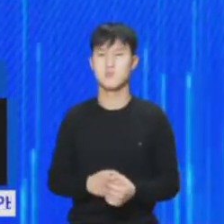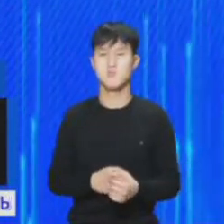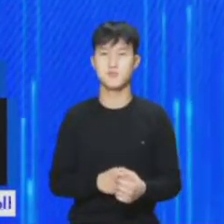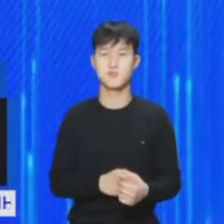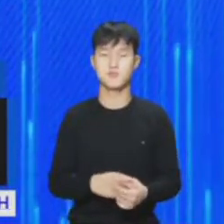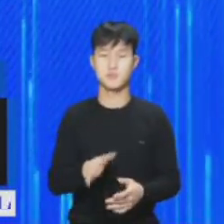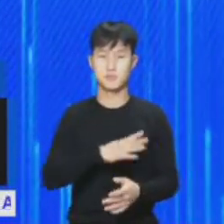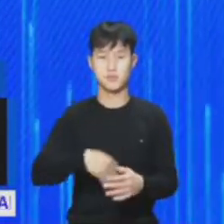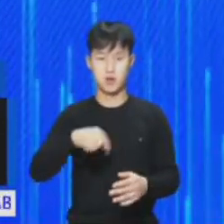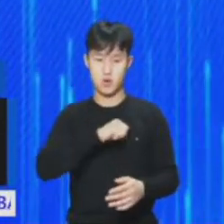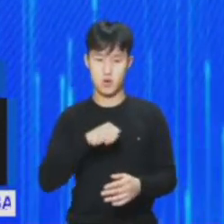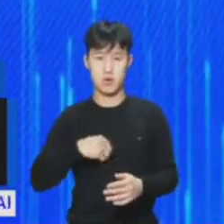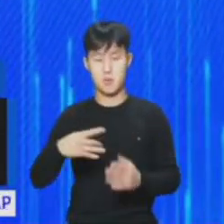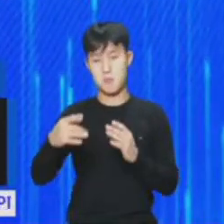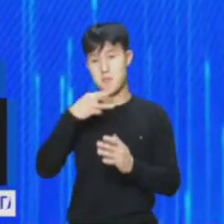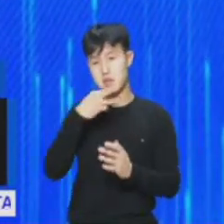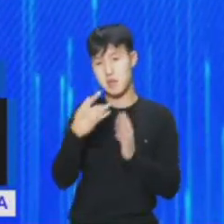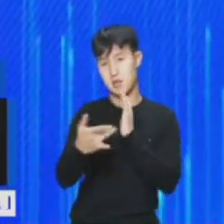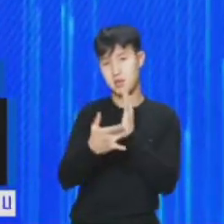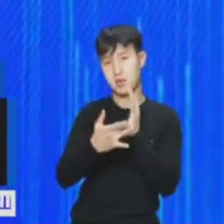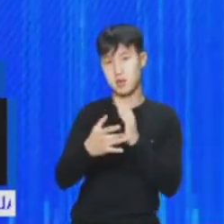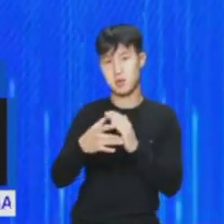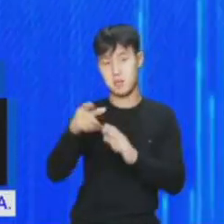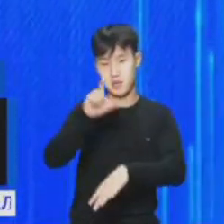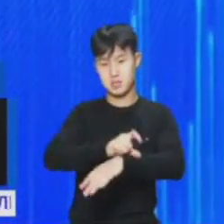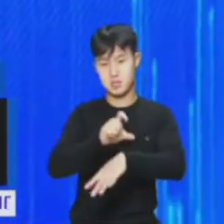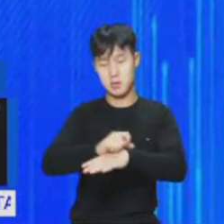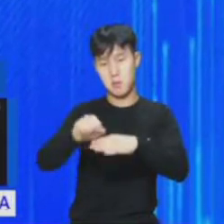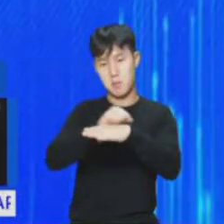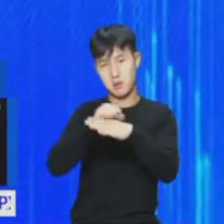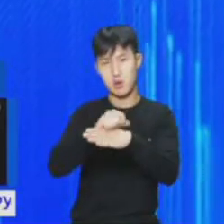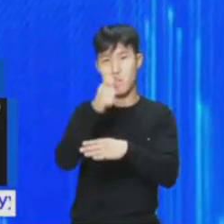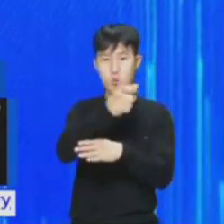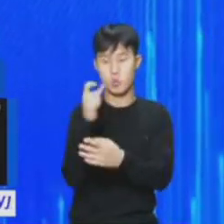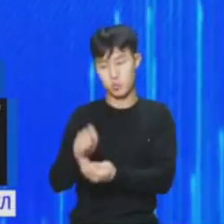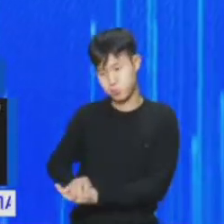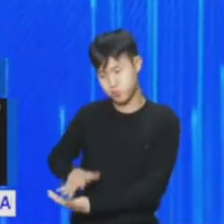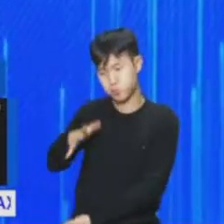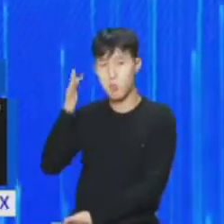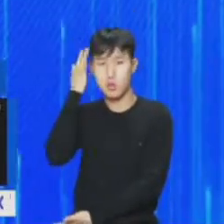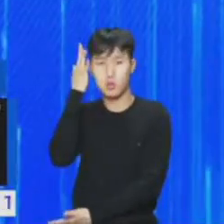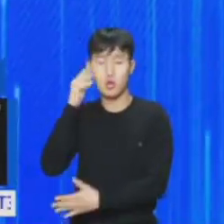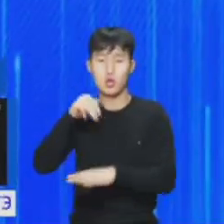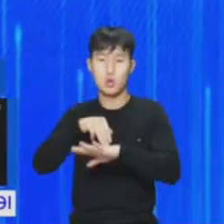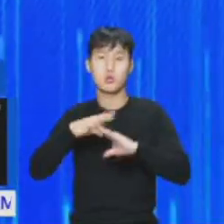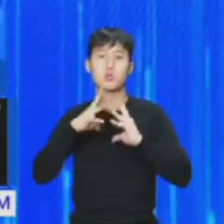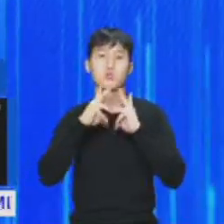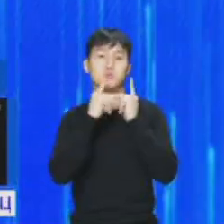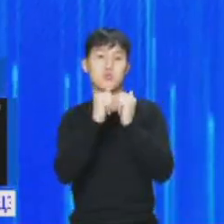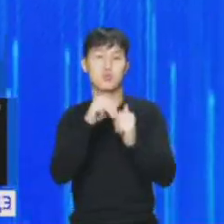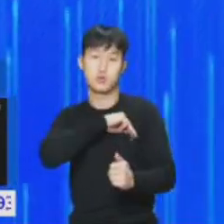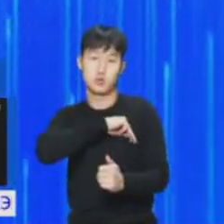бид өөрөө мэдээлэл технологийн салбарын мэрэгжтэнүүдийгэ бэлтгэх хүний нөөцийн бодлогыг тогтвортой авч явахуд бол